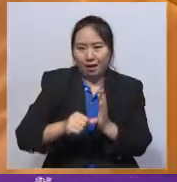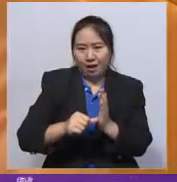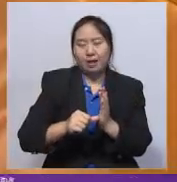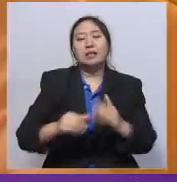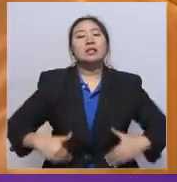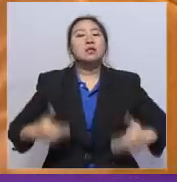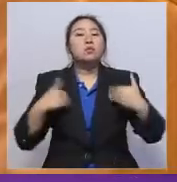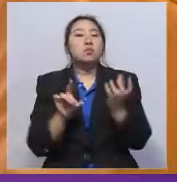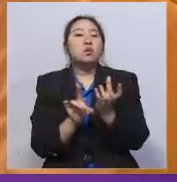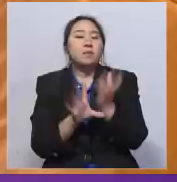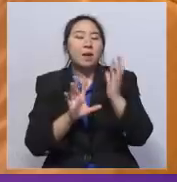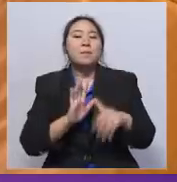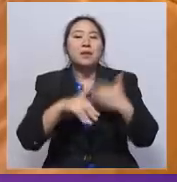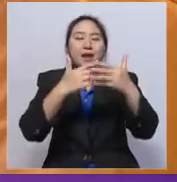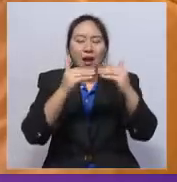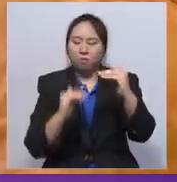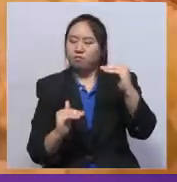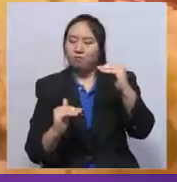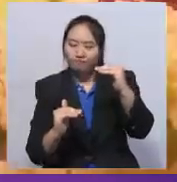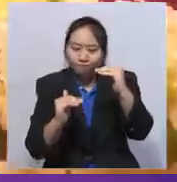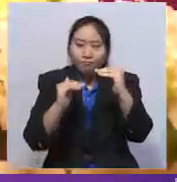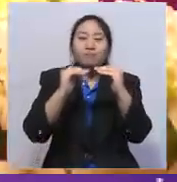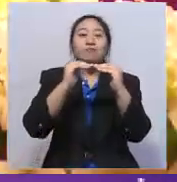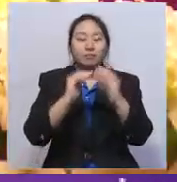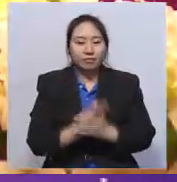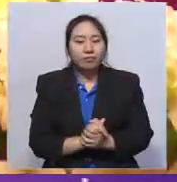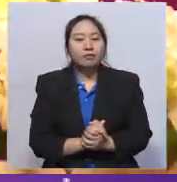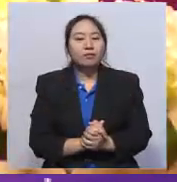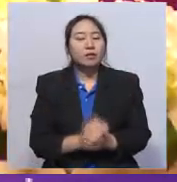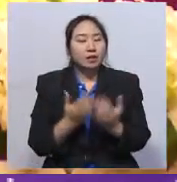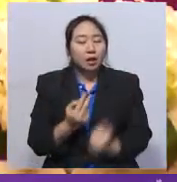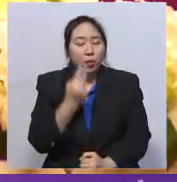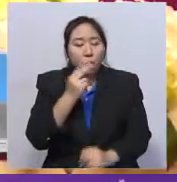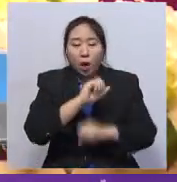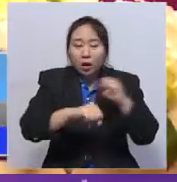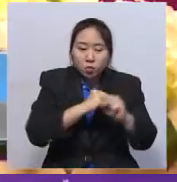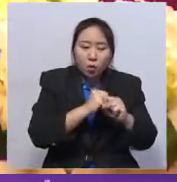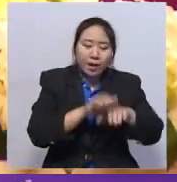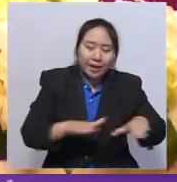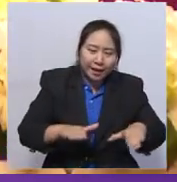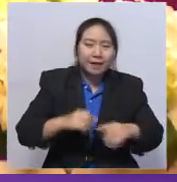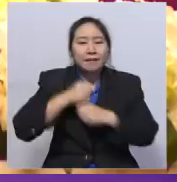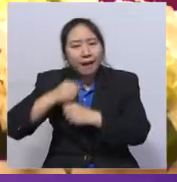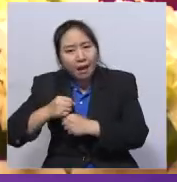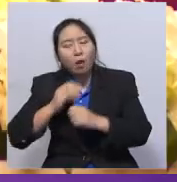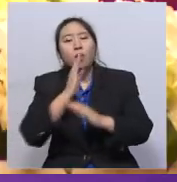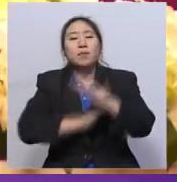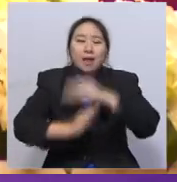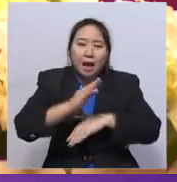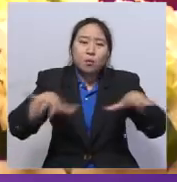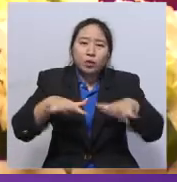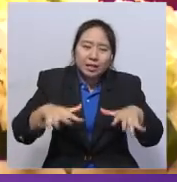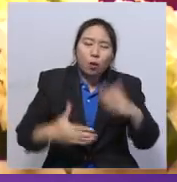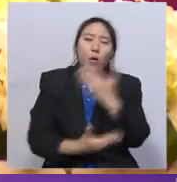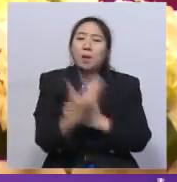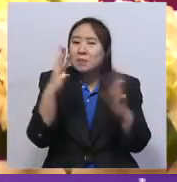คุณภาพชีวิตลดความเหลื่อมล้ำ ทำงานเราจะดูคนทุกช่วงวัยไม่ว่าจะเป็นคนปกติคนพิการคนได้โอกาส